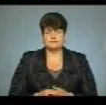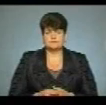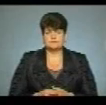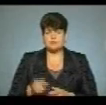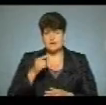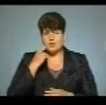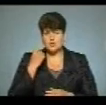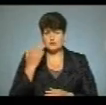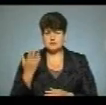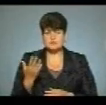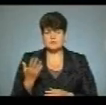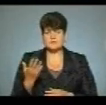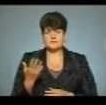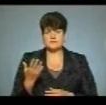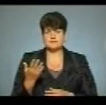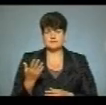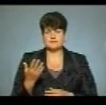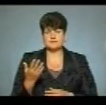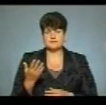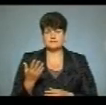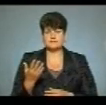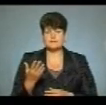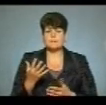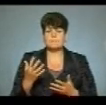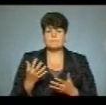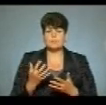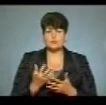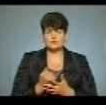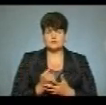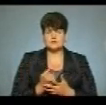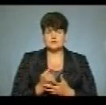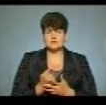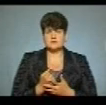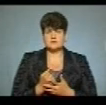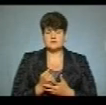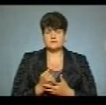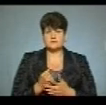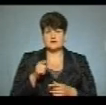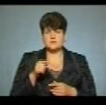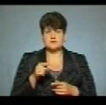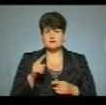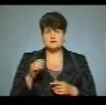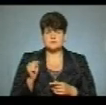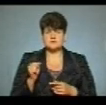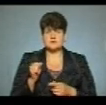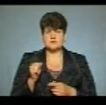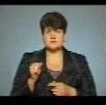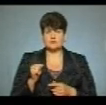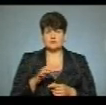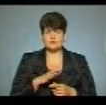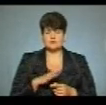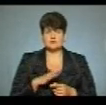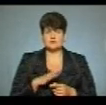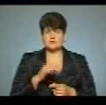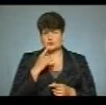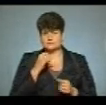На росіян 2 переломи Гатала вигнали з поля понедільники. там за фолспорний такий десь кров